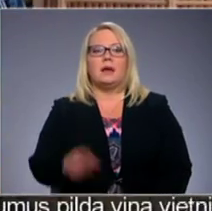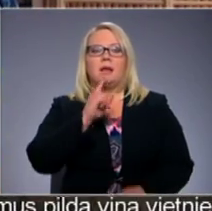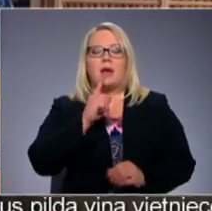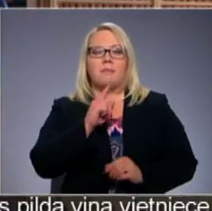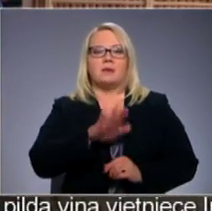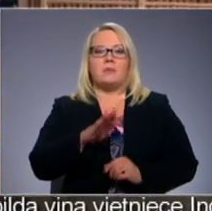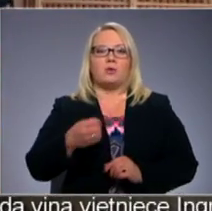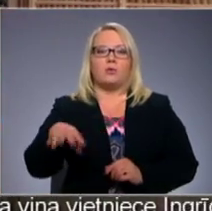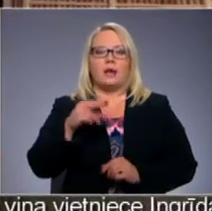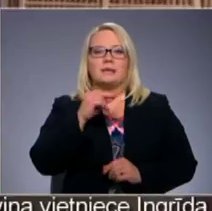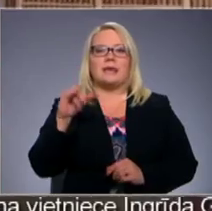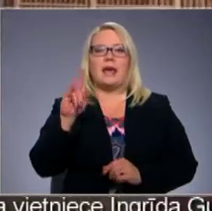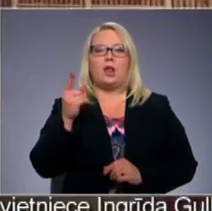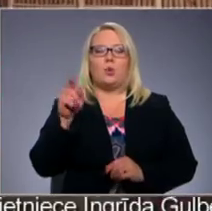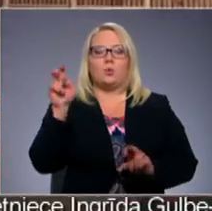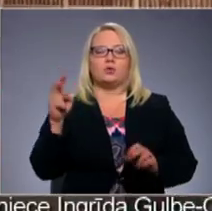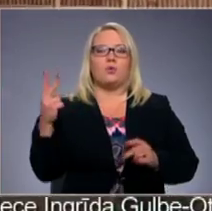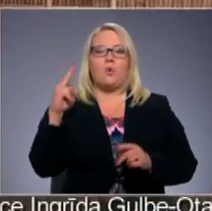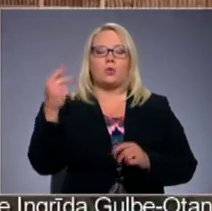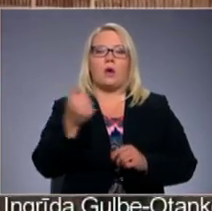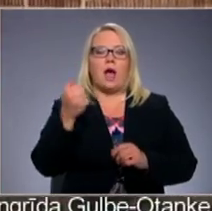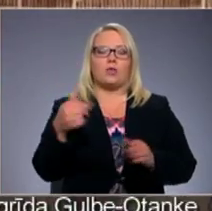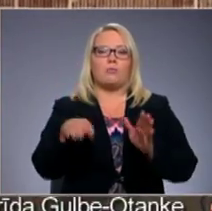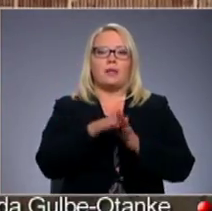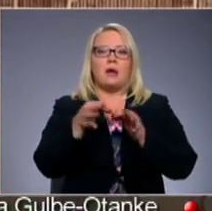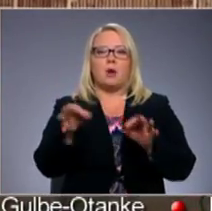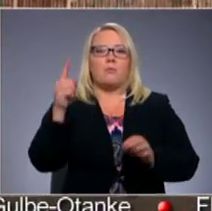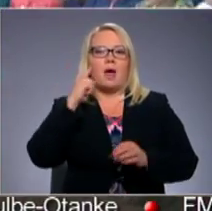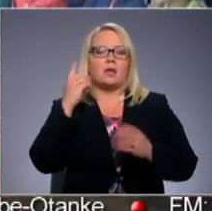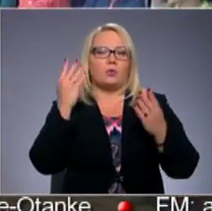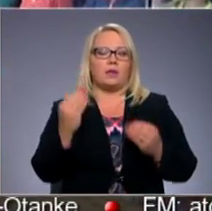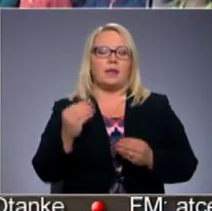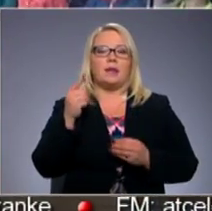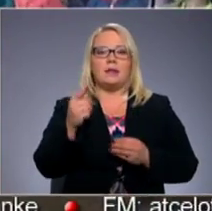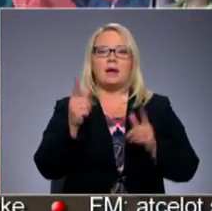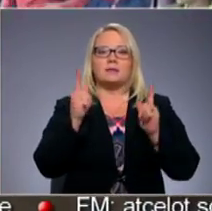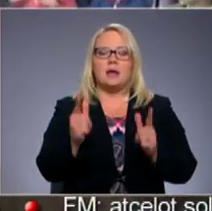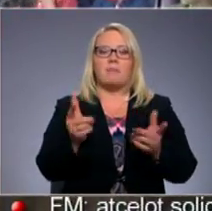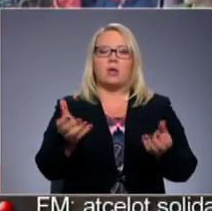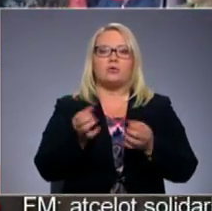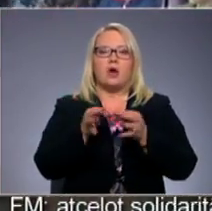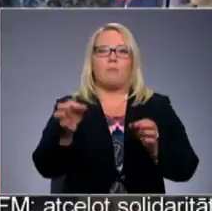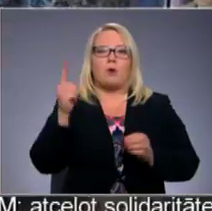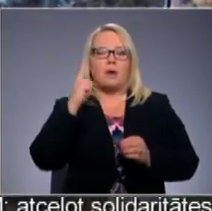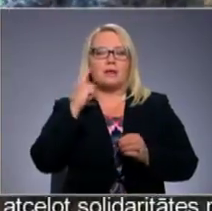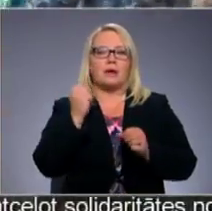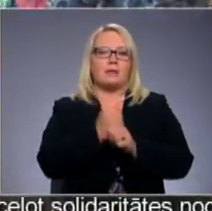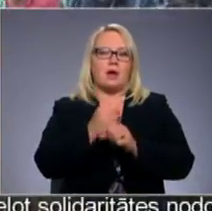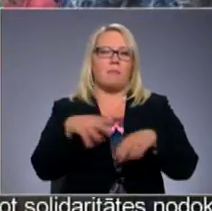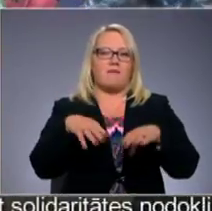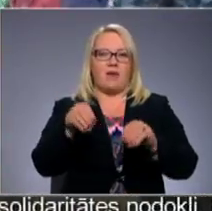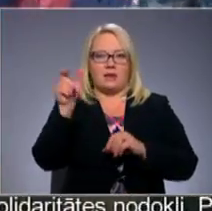Liepājas bērndārzs Zīļuks jau otro gadu piedalās brīvprātīgo dienās. Viņi ir tie, kas labprāt uzņem brīvprātīgā darba